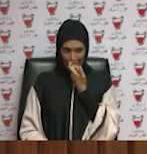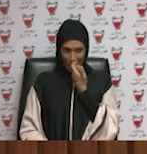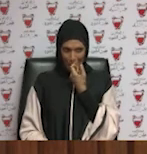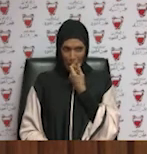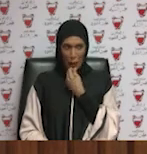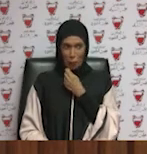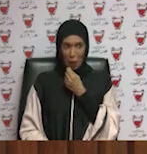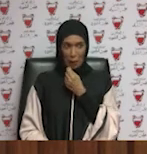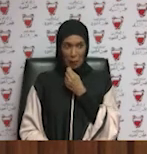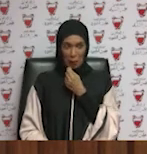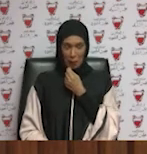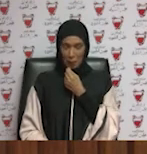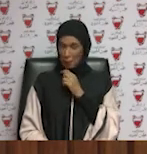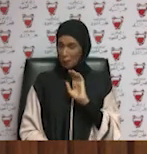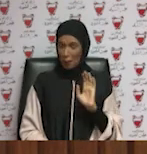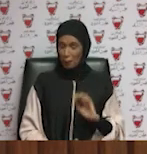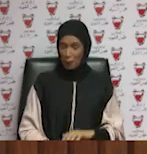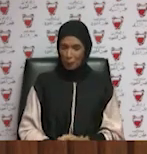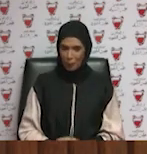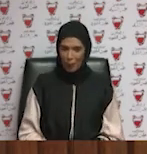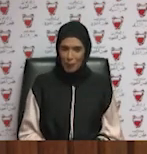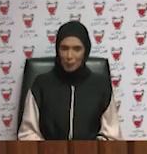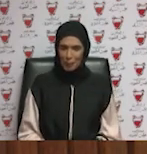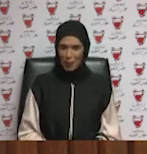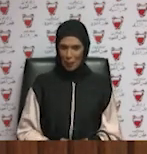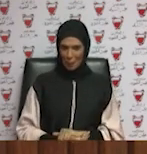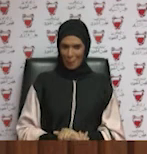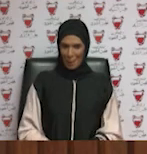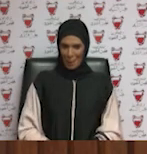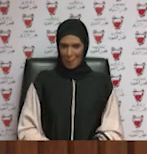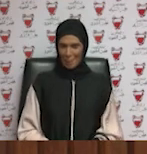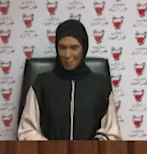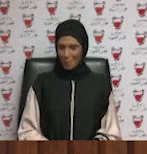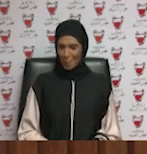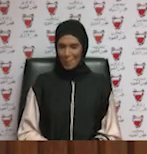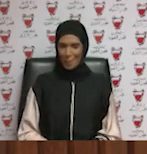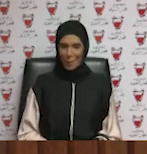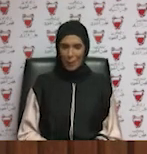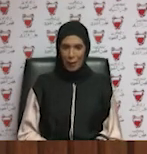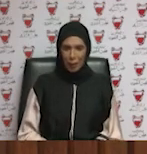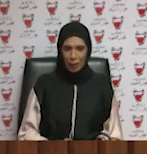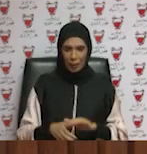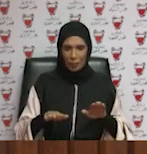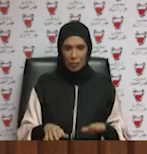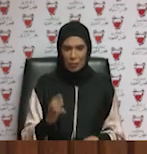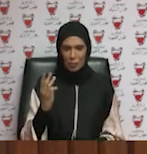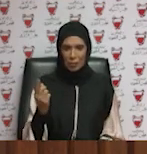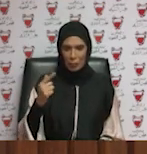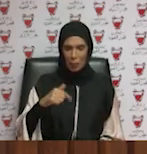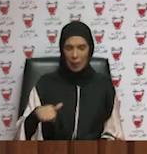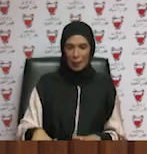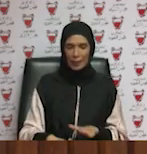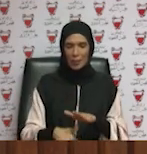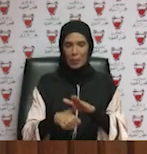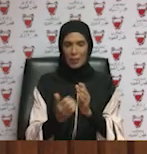وعندنا تقرير وفد الشعب البرلماني لمملكة البحرين حول القمة 13 لرئيسات